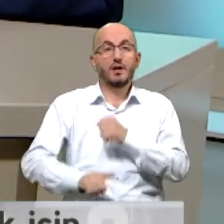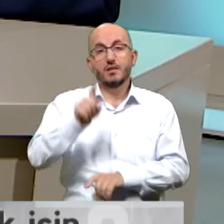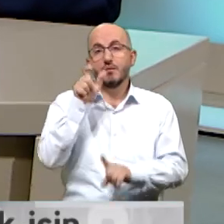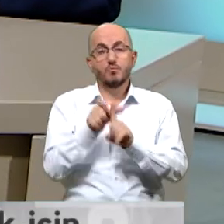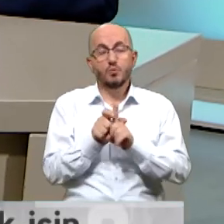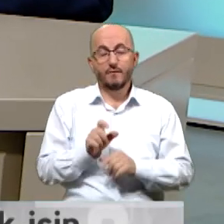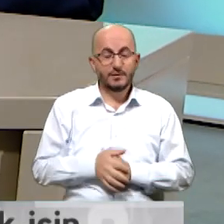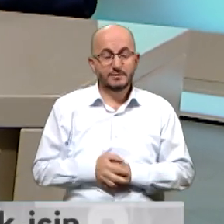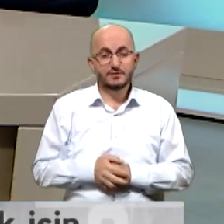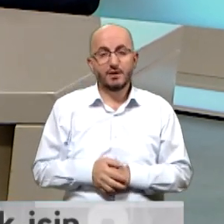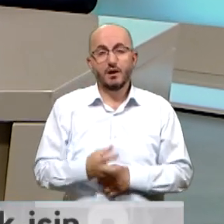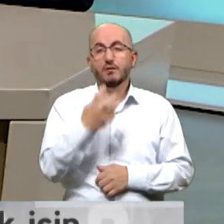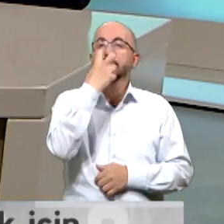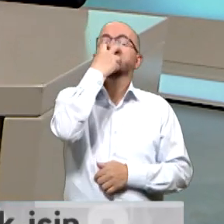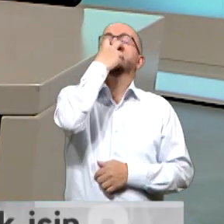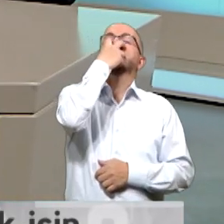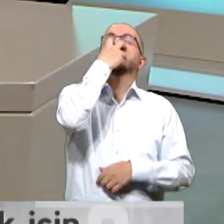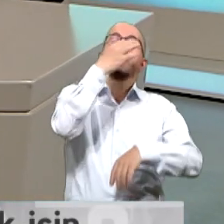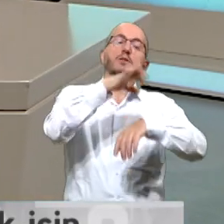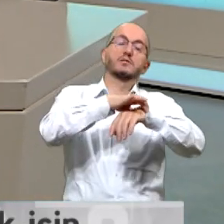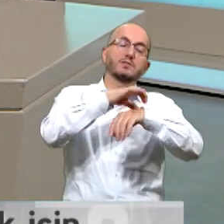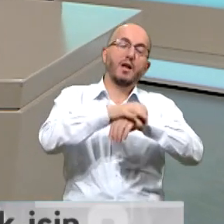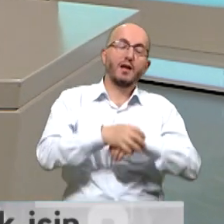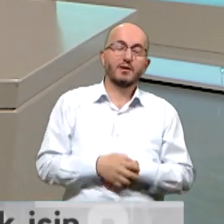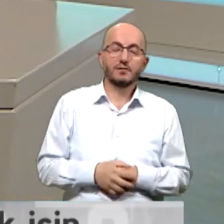korusun, koma halindedir. Yani